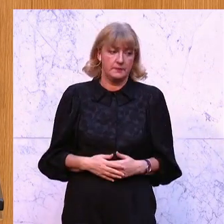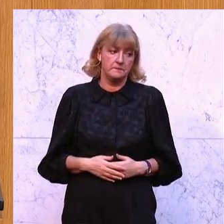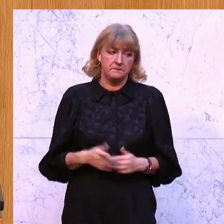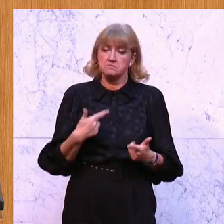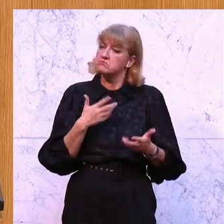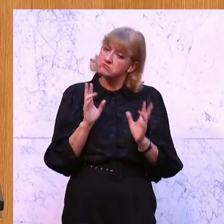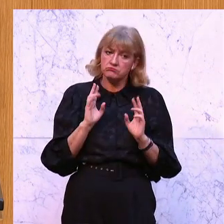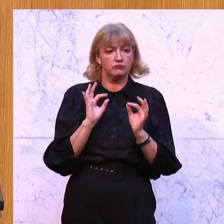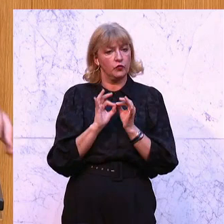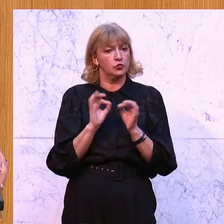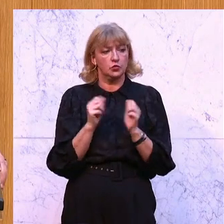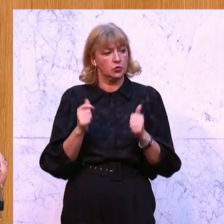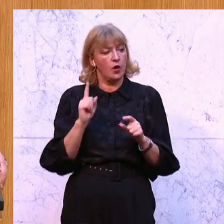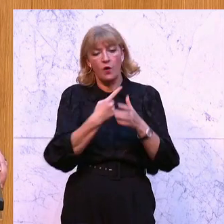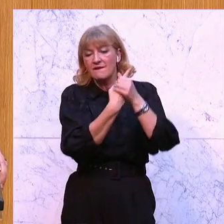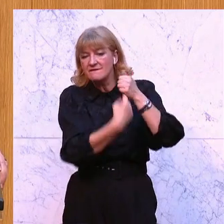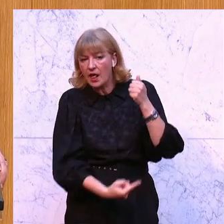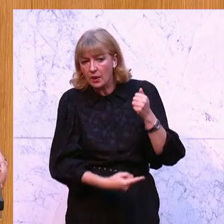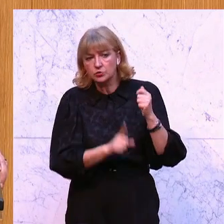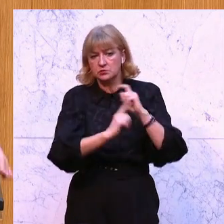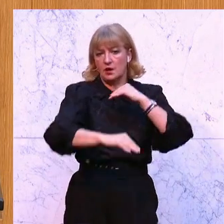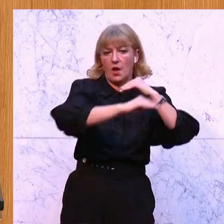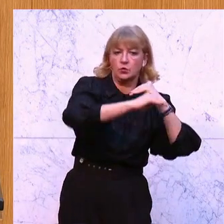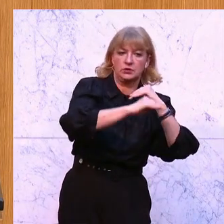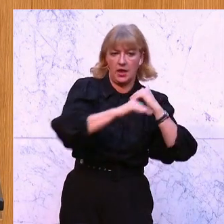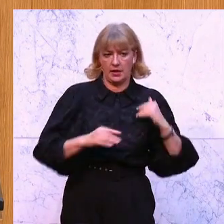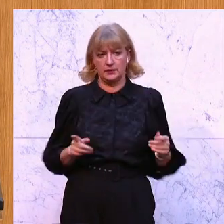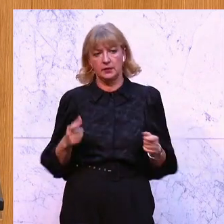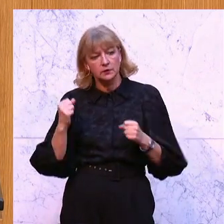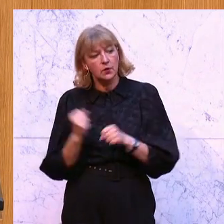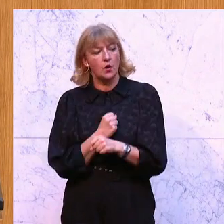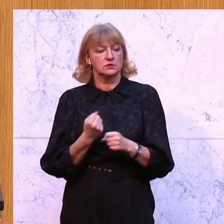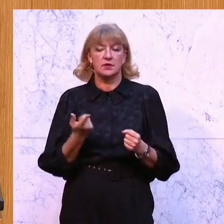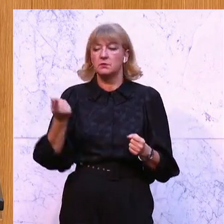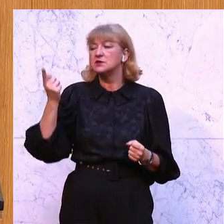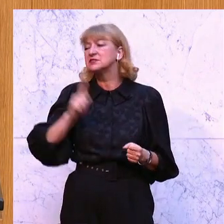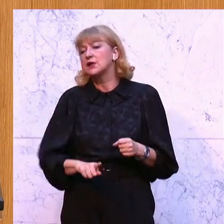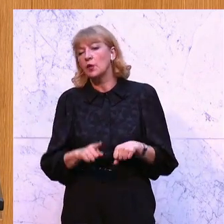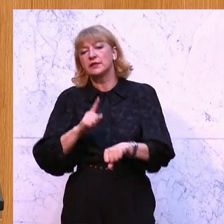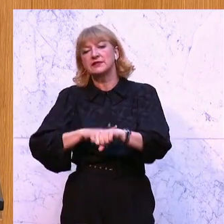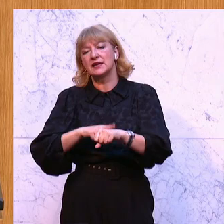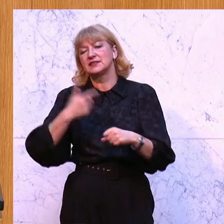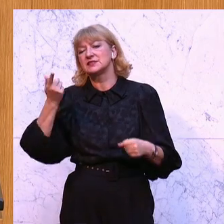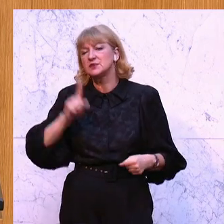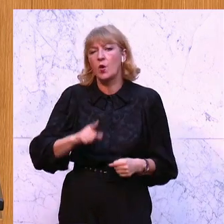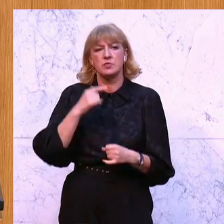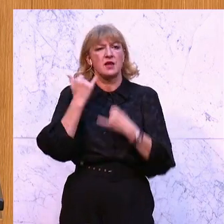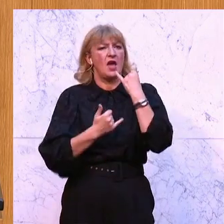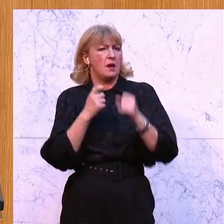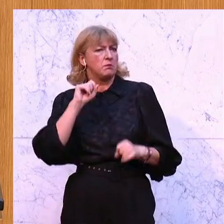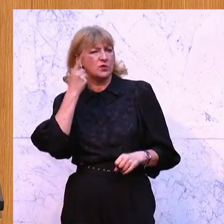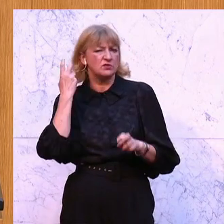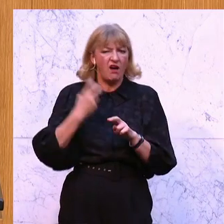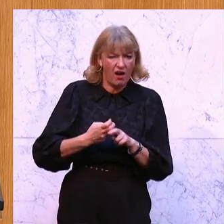gut funktioniert, auch diese Verluste immer wieder ausgleicht, dass man trotzdem in Sonderzeiten, in Sonderjahren, wo es besondere Härten gibt,